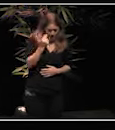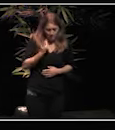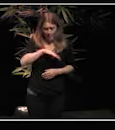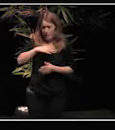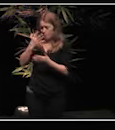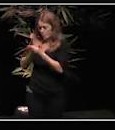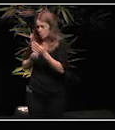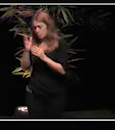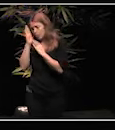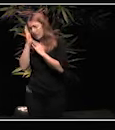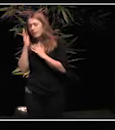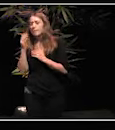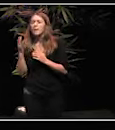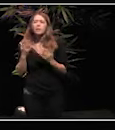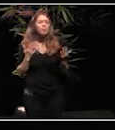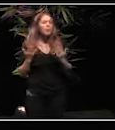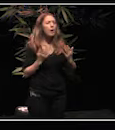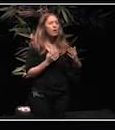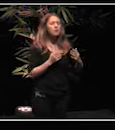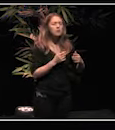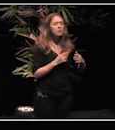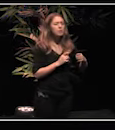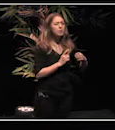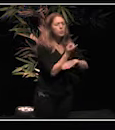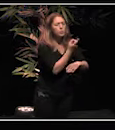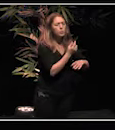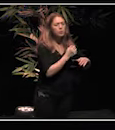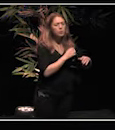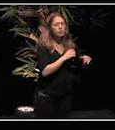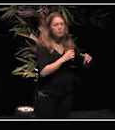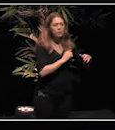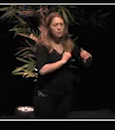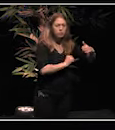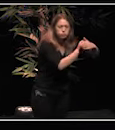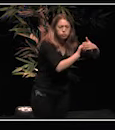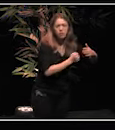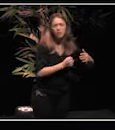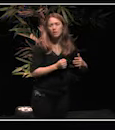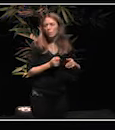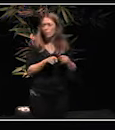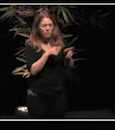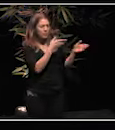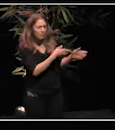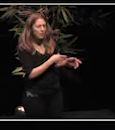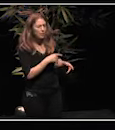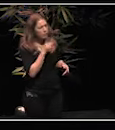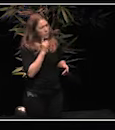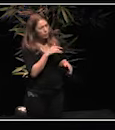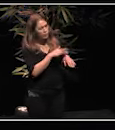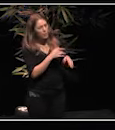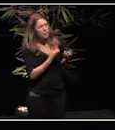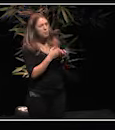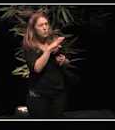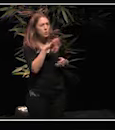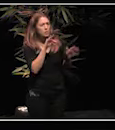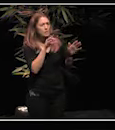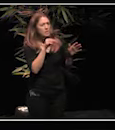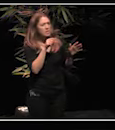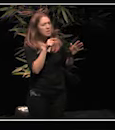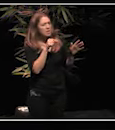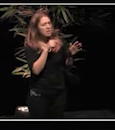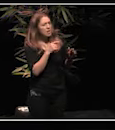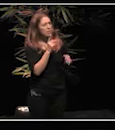des ultra-marathons comme toi tu fais, parce que finalement, quand on fait 170 km, surtout quand on va à la vitesse de Nathalie, finalement c'est une nuit.